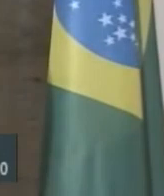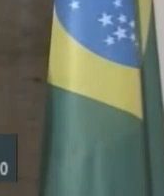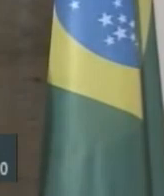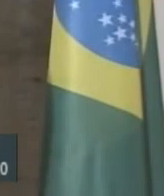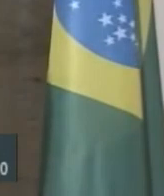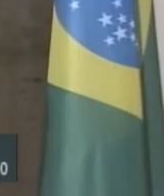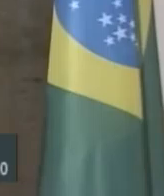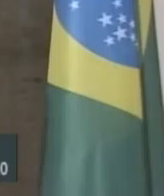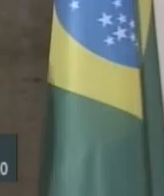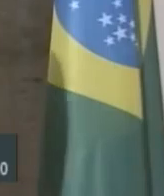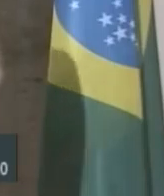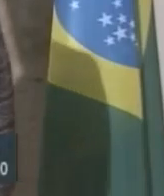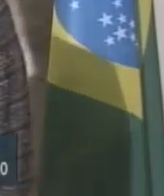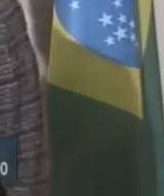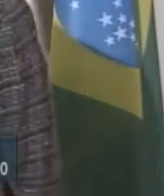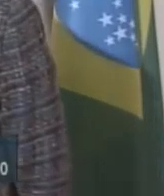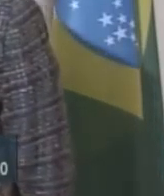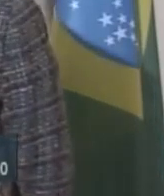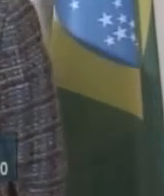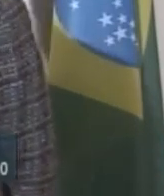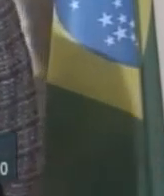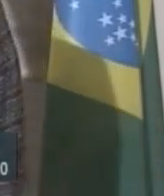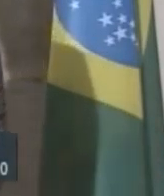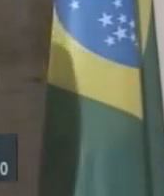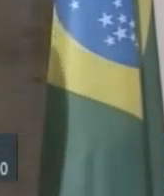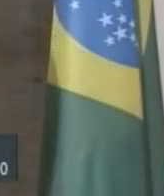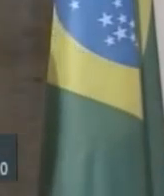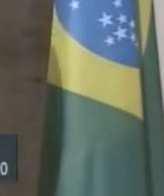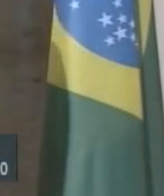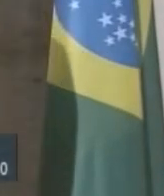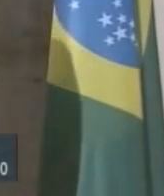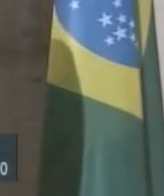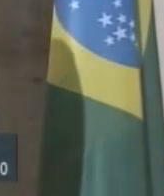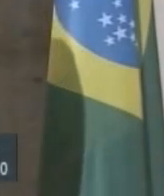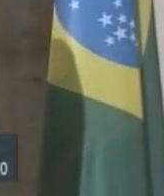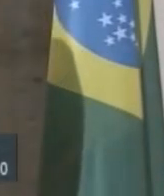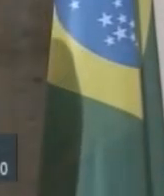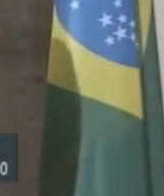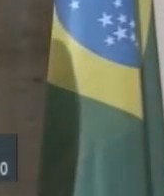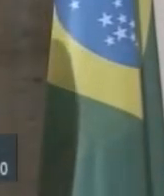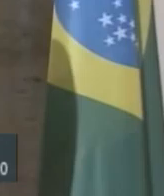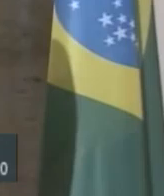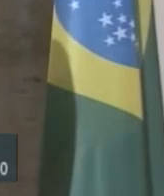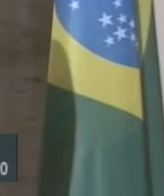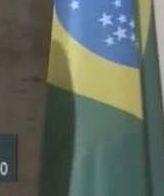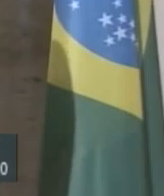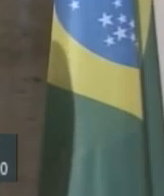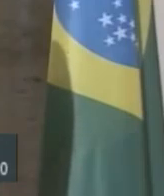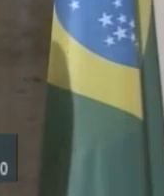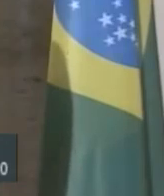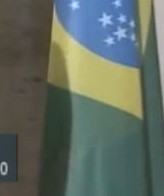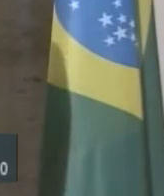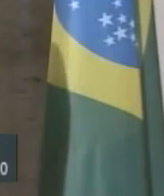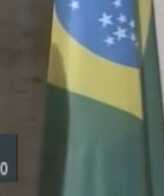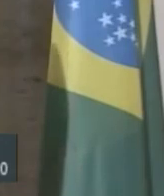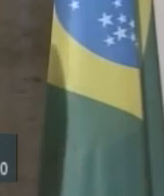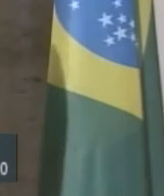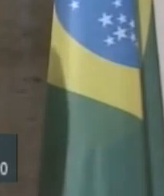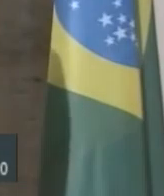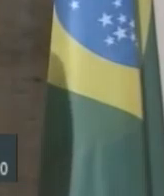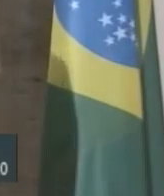на икономиката в контекста на криза, особено в еврозоната, и ще успее да излезе благополучно